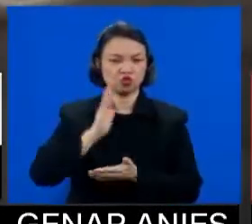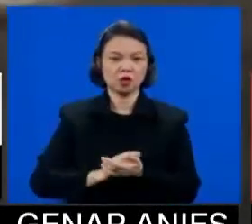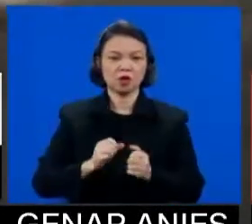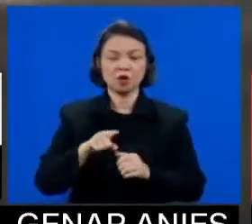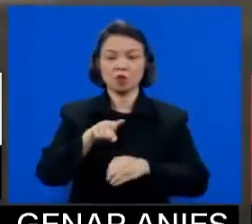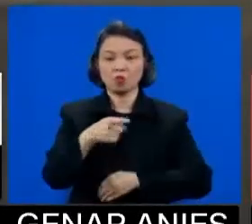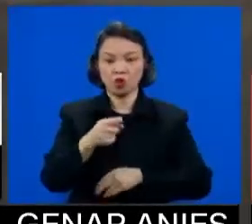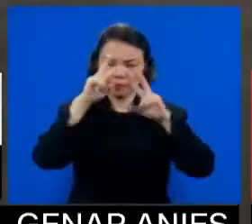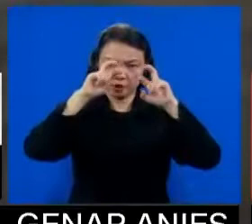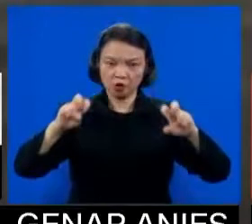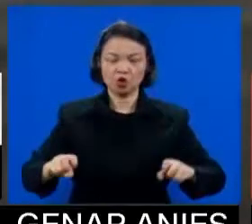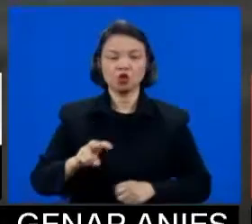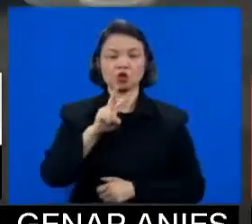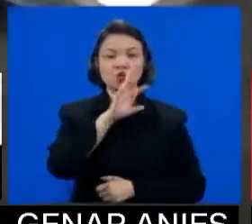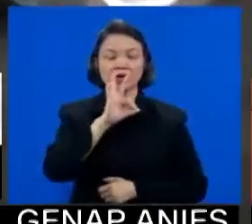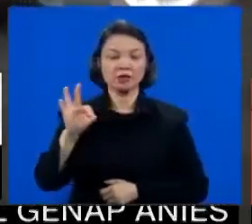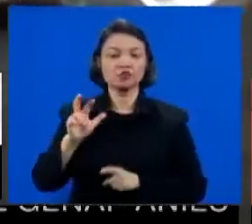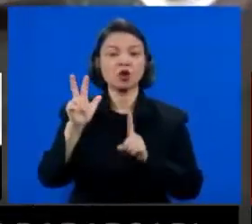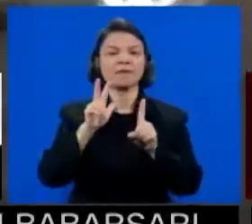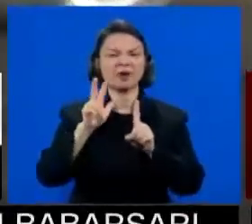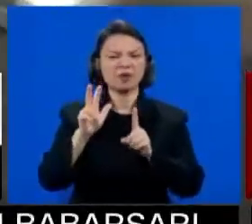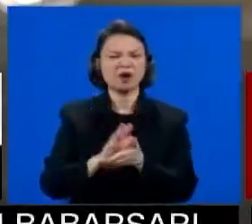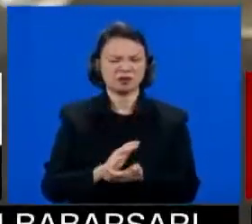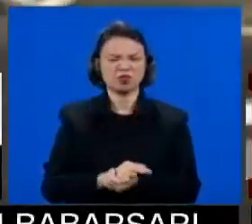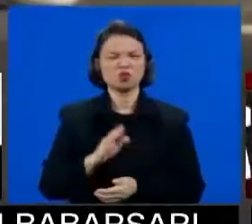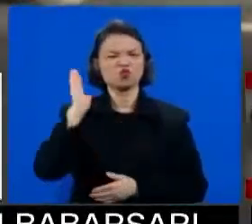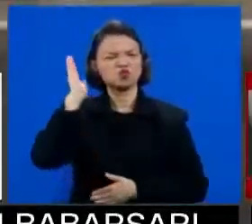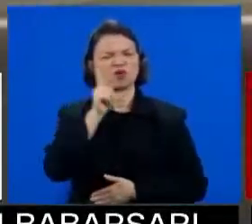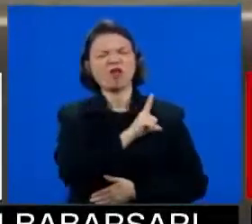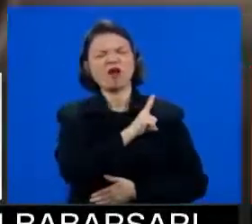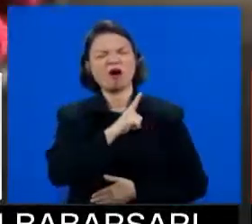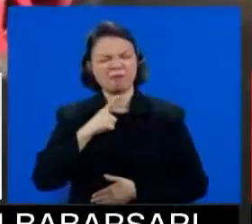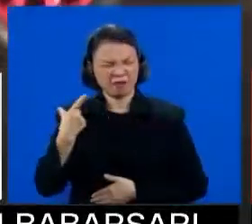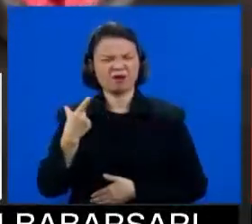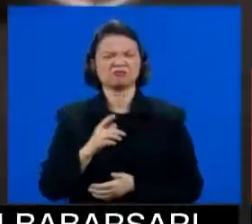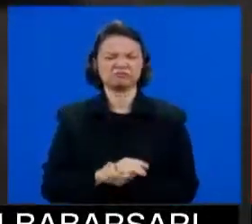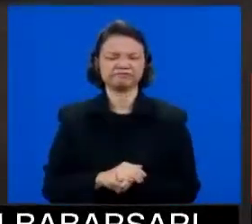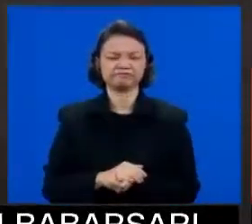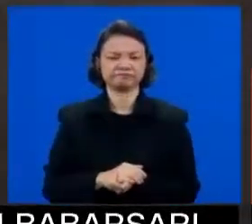2018 dan tak kunjung selesai. Tim Liputan CNN Indonesia.